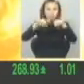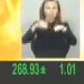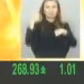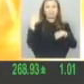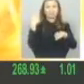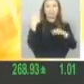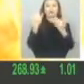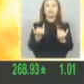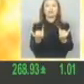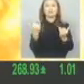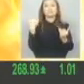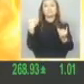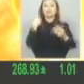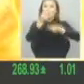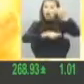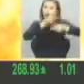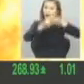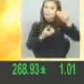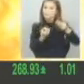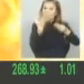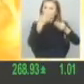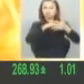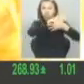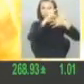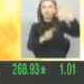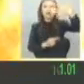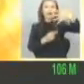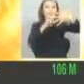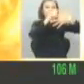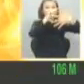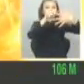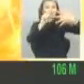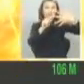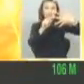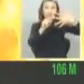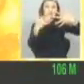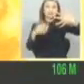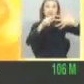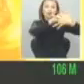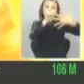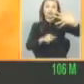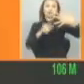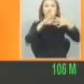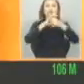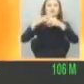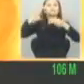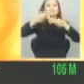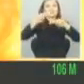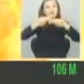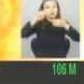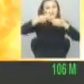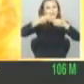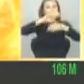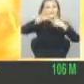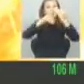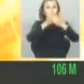ในวันนี้นะคะเป็นกลุ่มของไทยออยล์ตามมาด้วยปตท. IRPC ค่ะล้วนแล้วแต่เป็นกลุ่มของโรงกลั่นทั้งสิ้นนะคะอันดับ